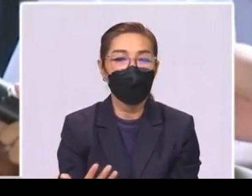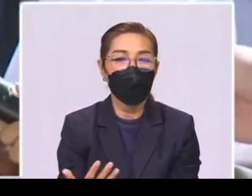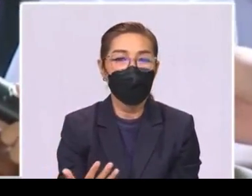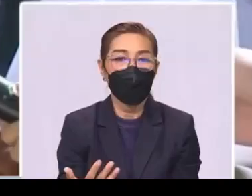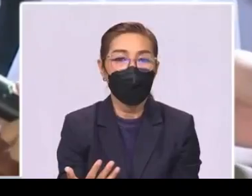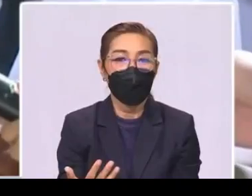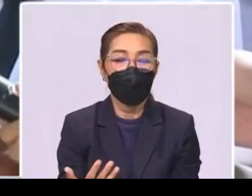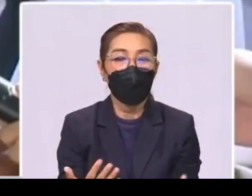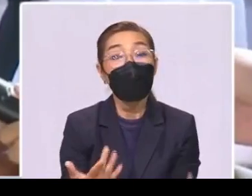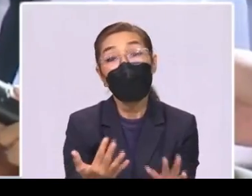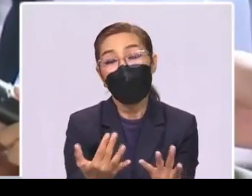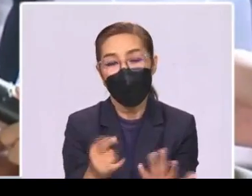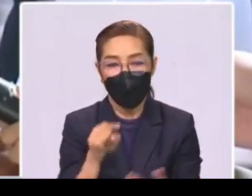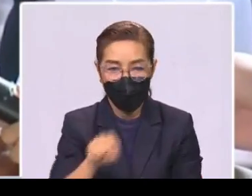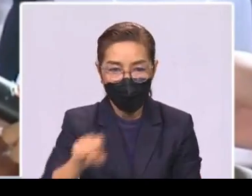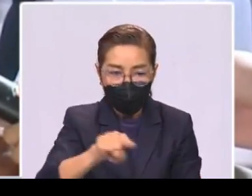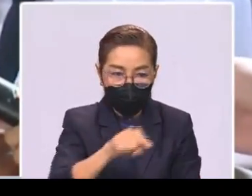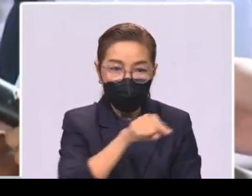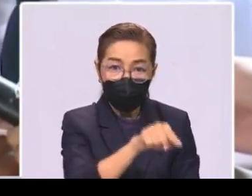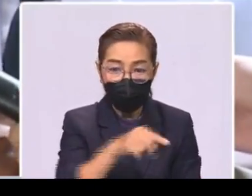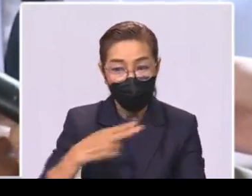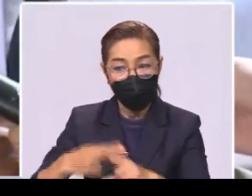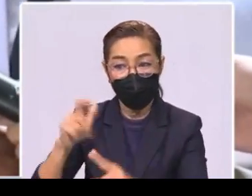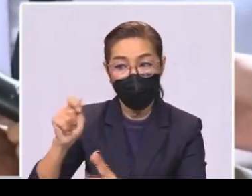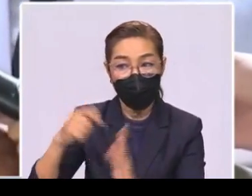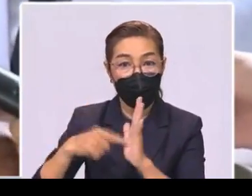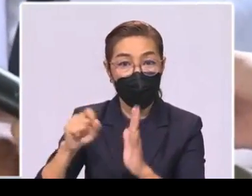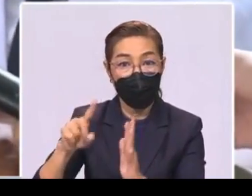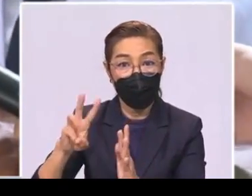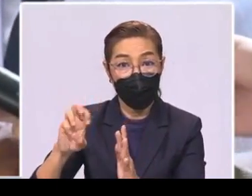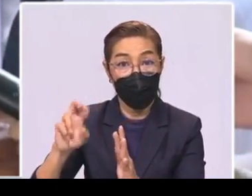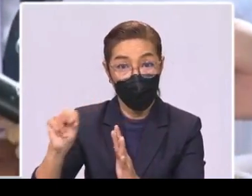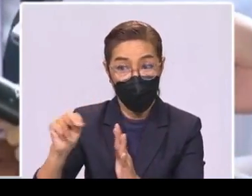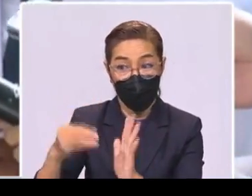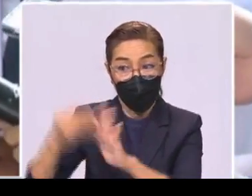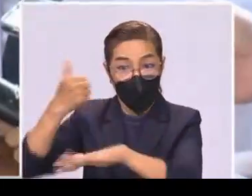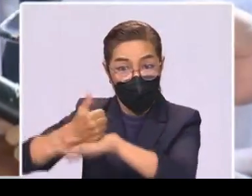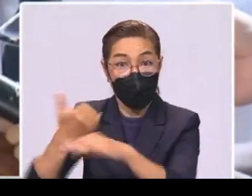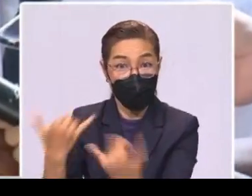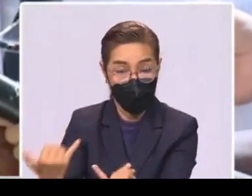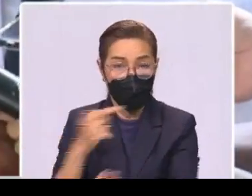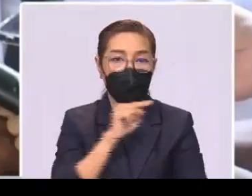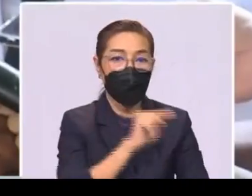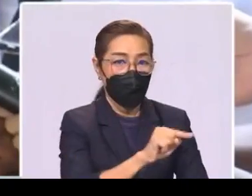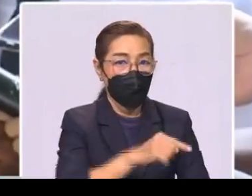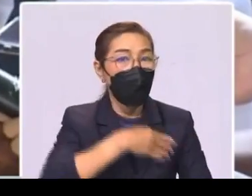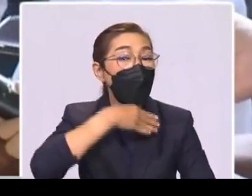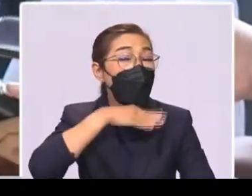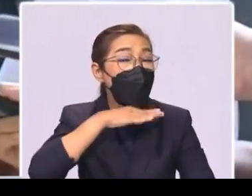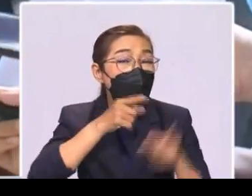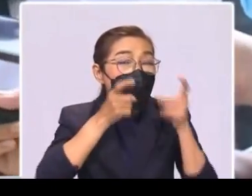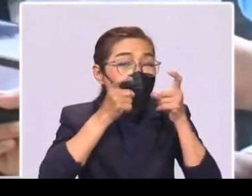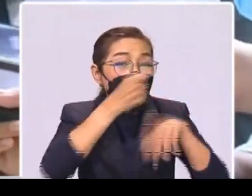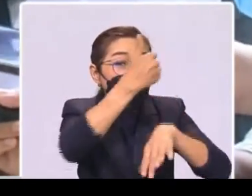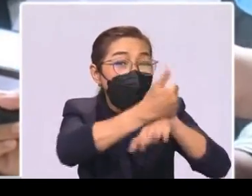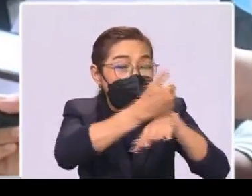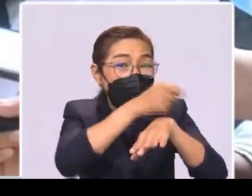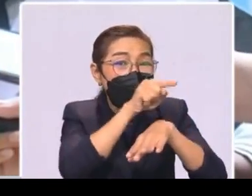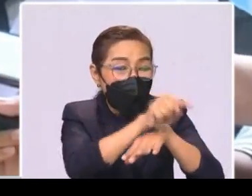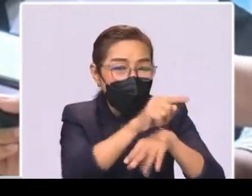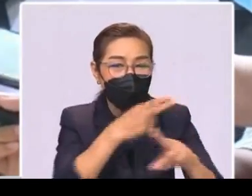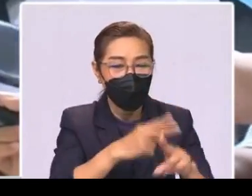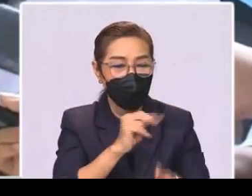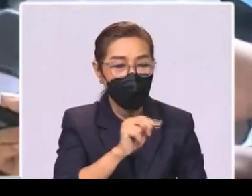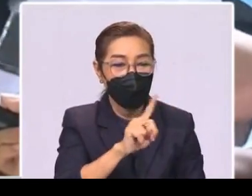ว่าระหว่างท่านอัศวินขวัญเมืองอืกับท่านผู้ว่าหมูป่าท่านณรงศักดิ์นี่นะคะอ่าใครจะเป็นแคนดิเดตของ